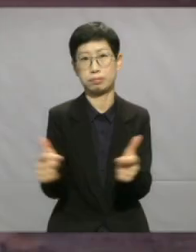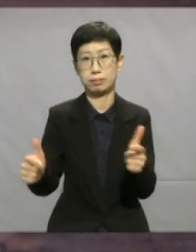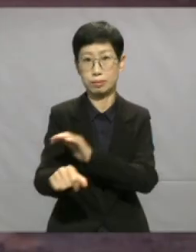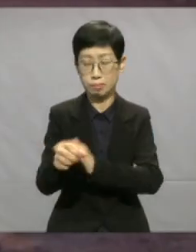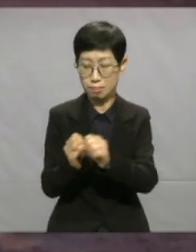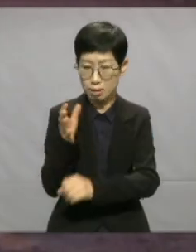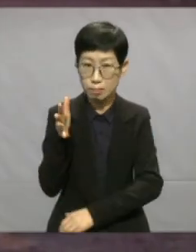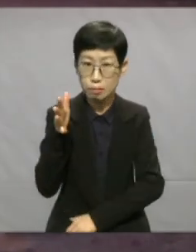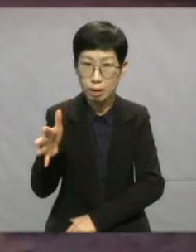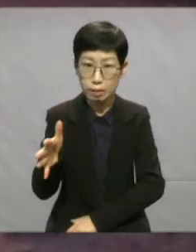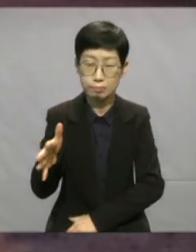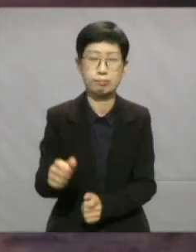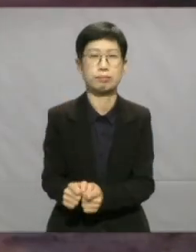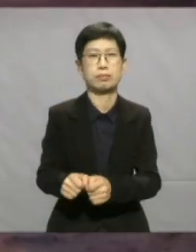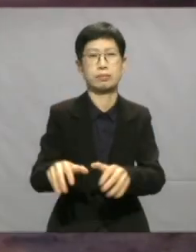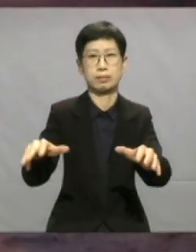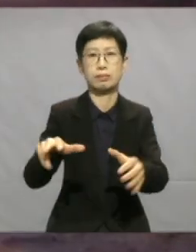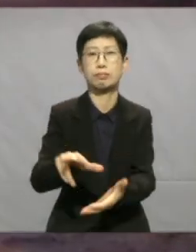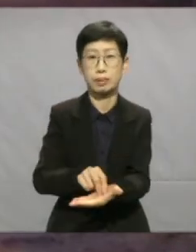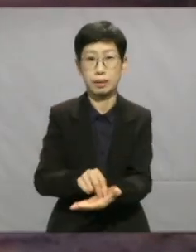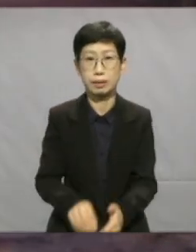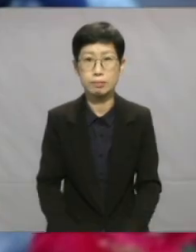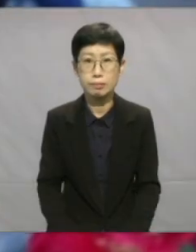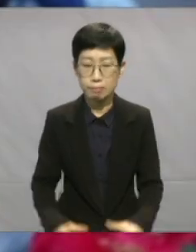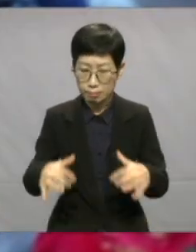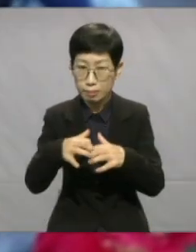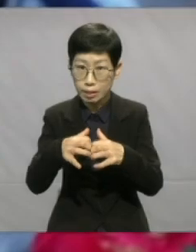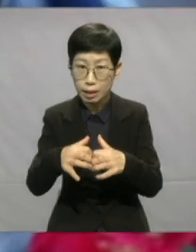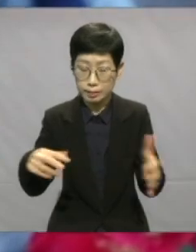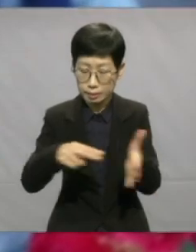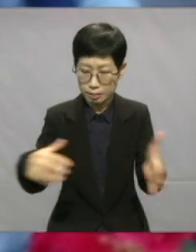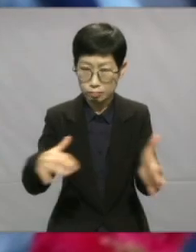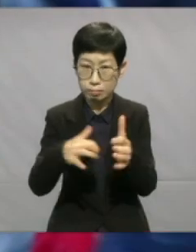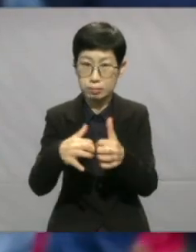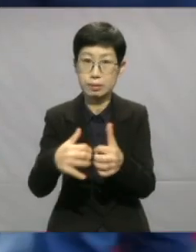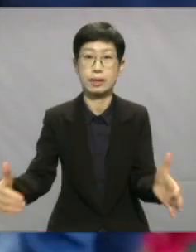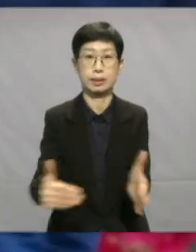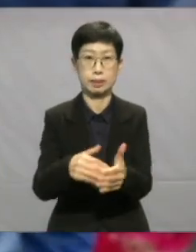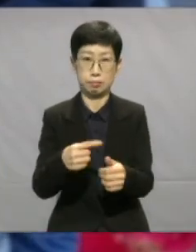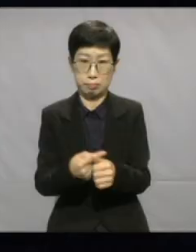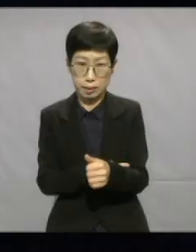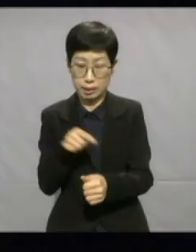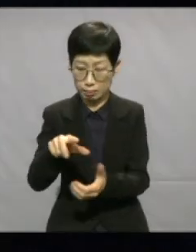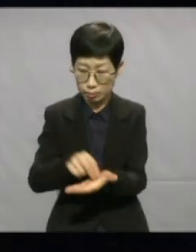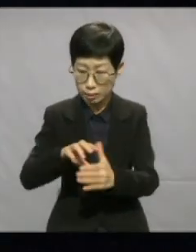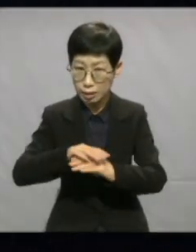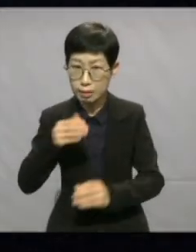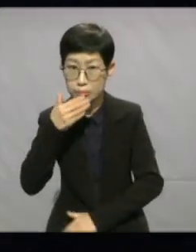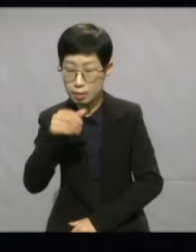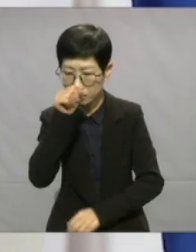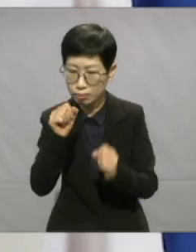세력의 확산으로 이어졌습니다. 그러다 시리아 내전이 끝나자 난민 문제를 해소할 절호의 기회로 활용하려는